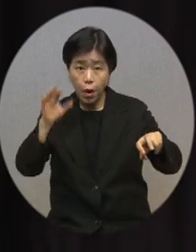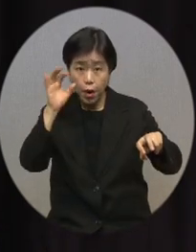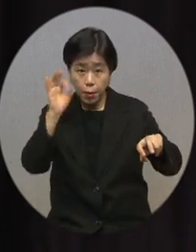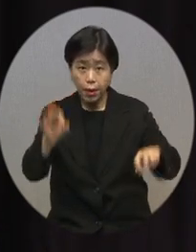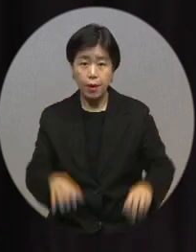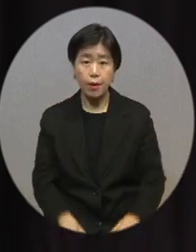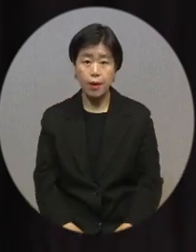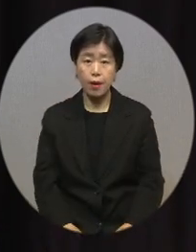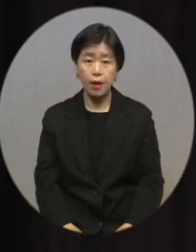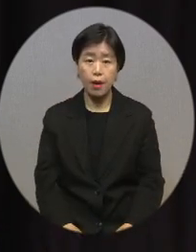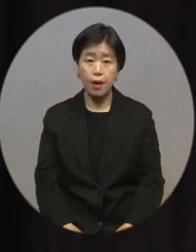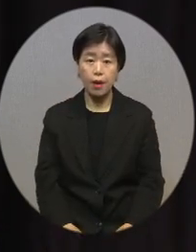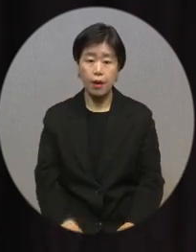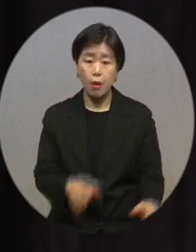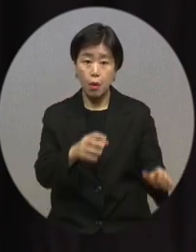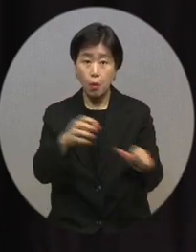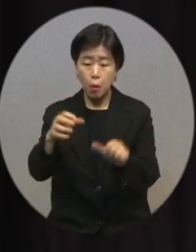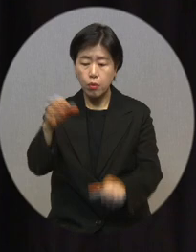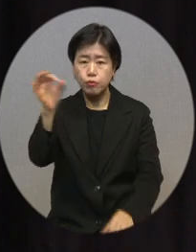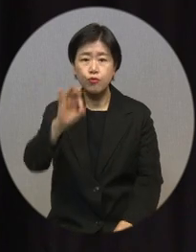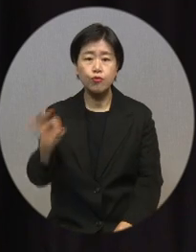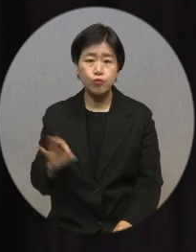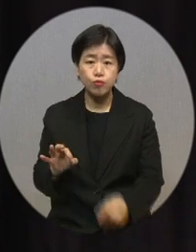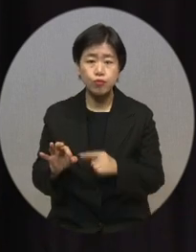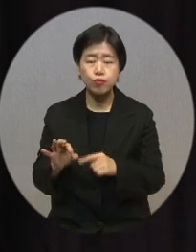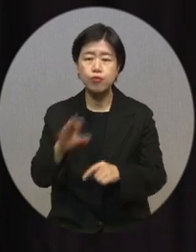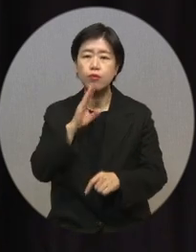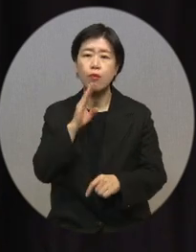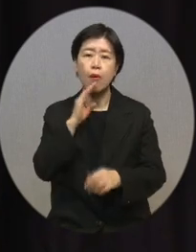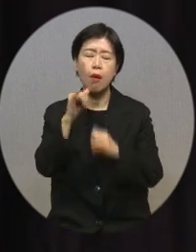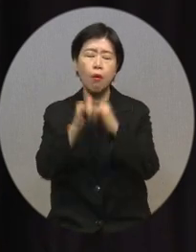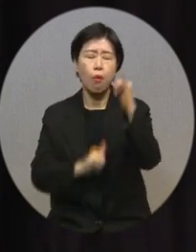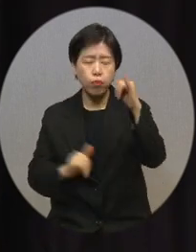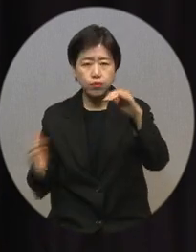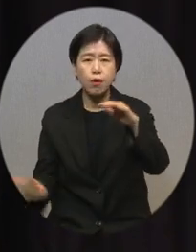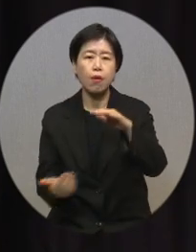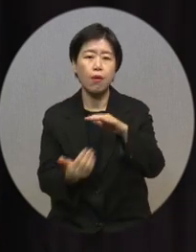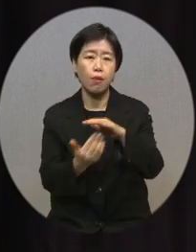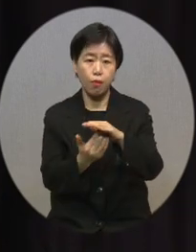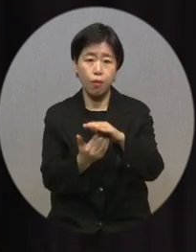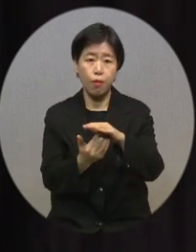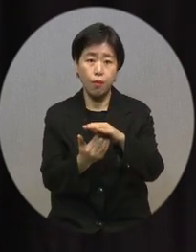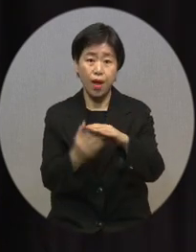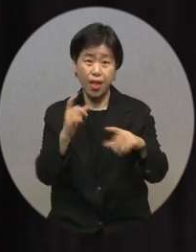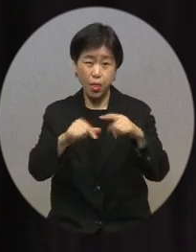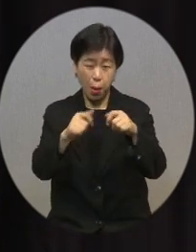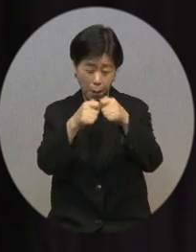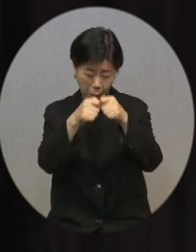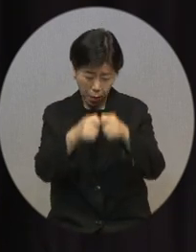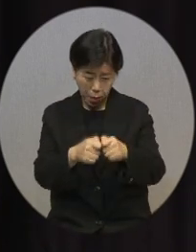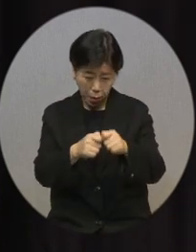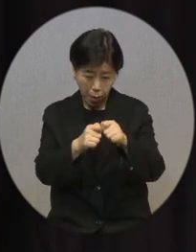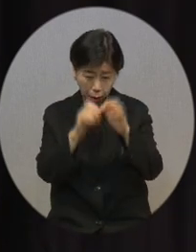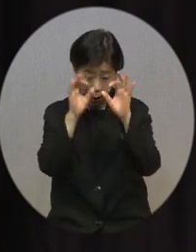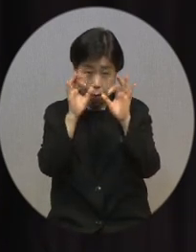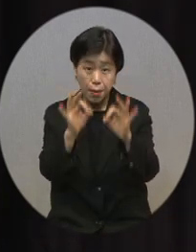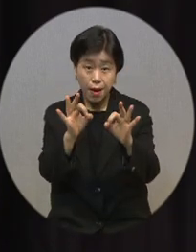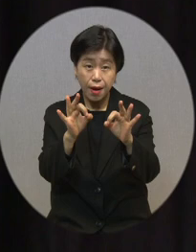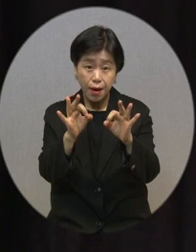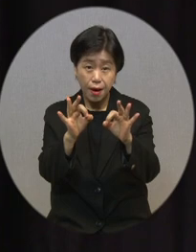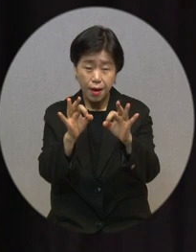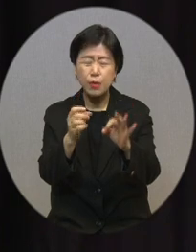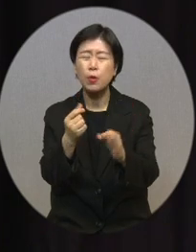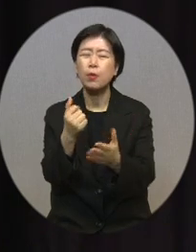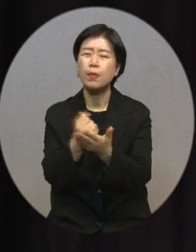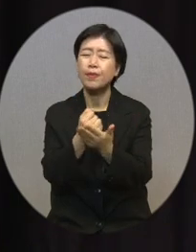말이죠. 역대 최고를 기록했어요. 고용지표를 좀 더 꼼꼼하게 들여다봤더니 말이죠. 물론 아쉬운